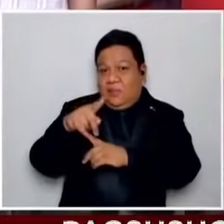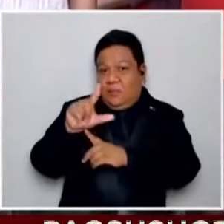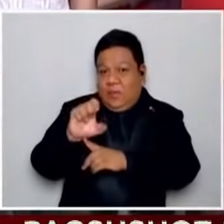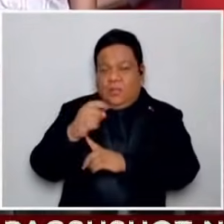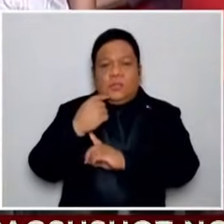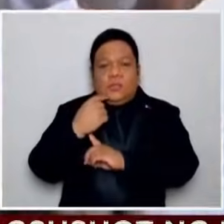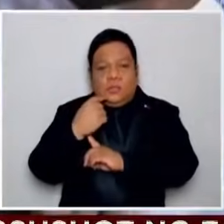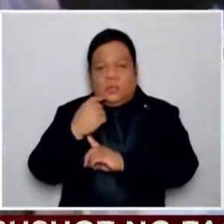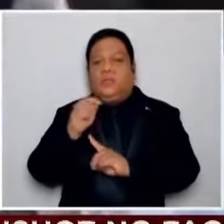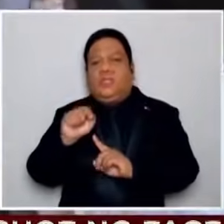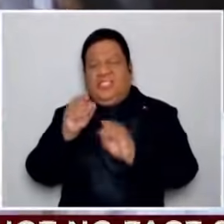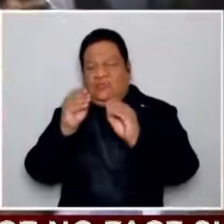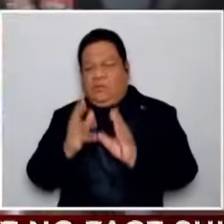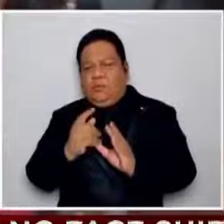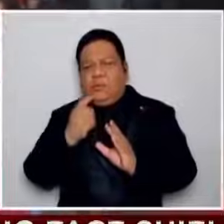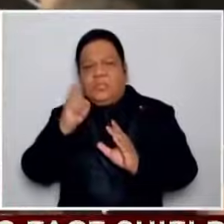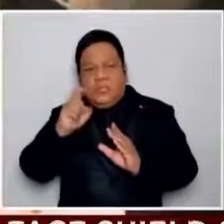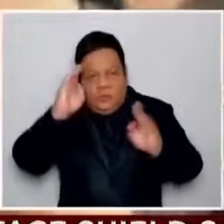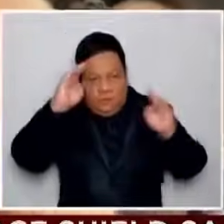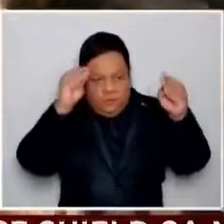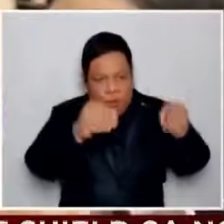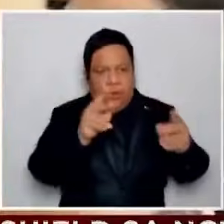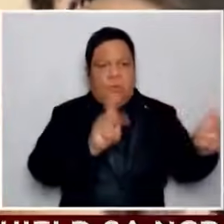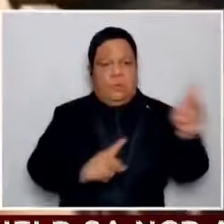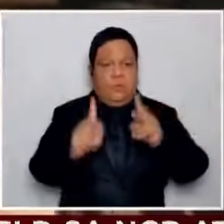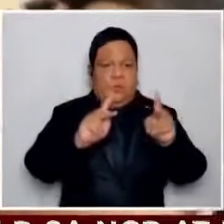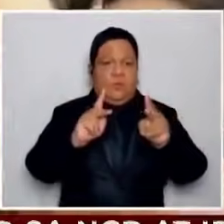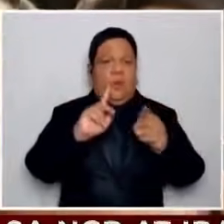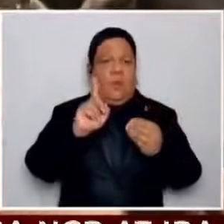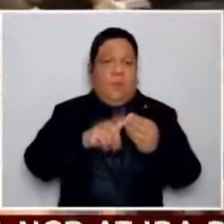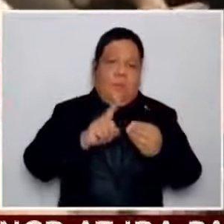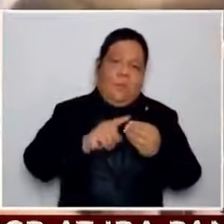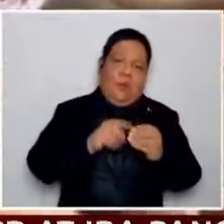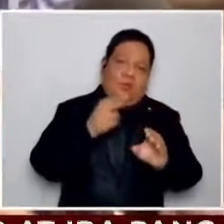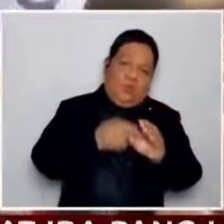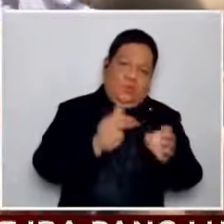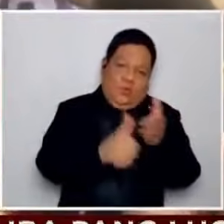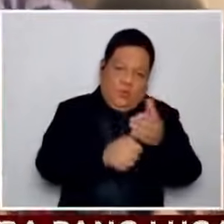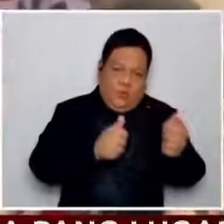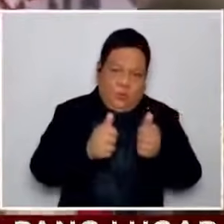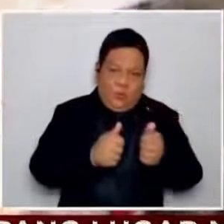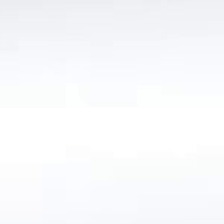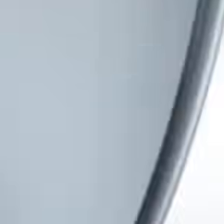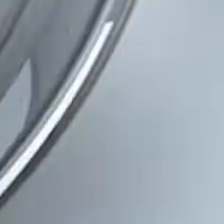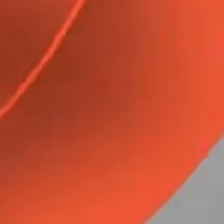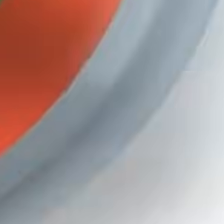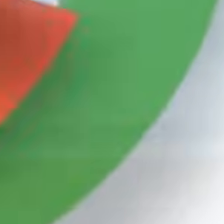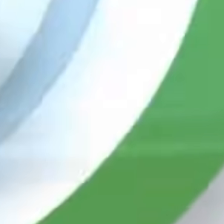nakasentro ang kanilang kandidatura. Mike Navalio, ABS-CBN News.